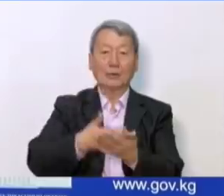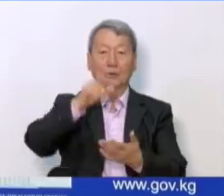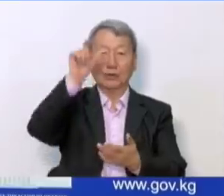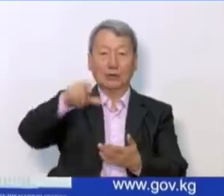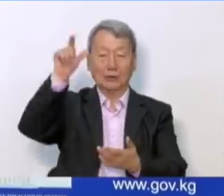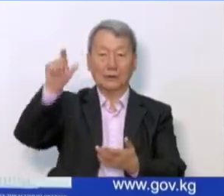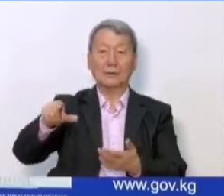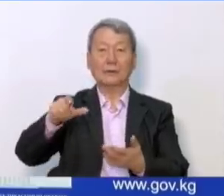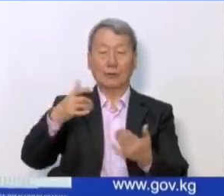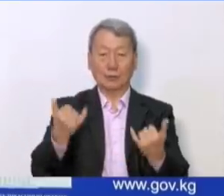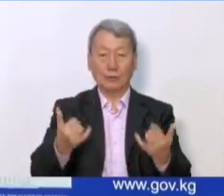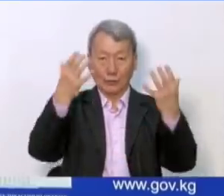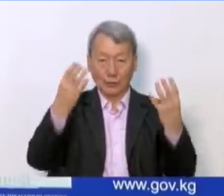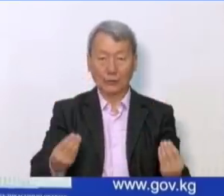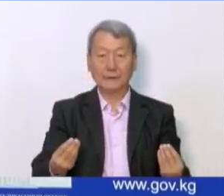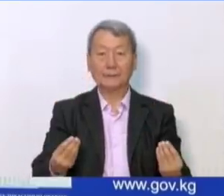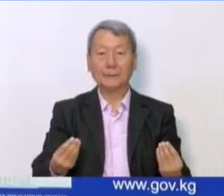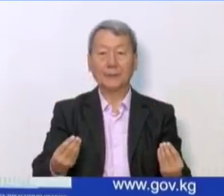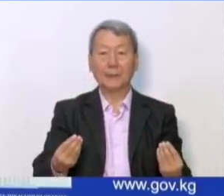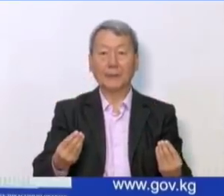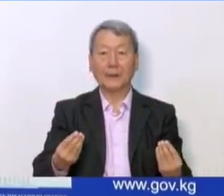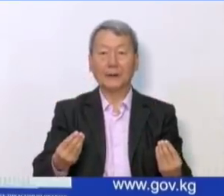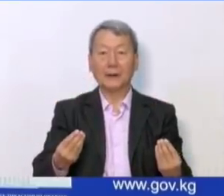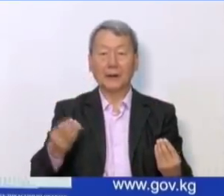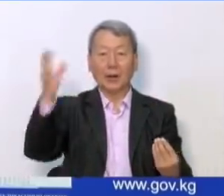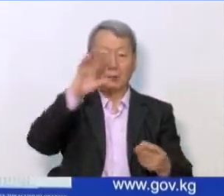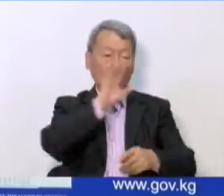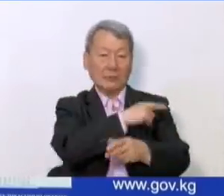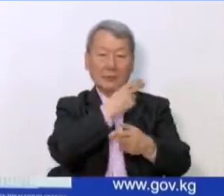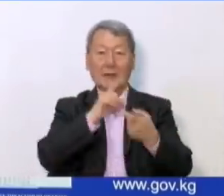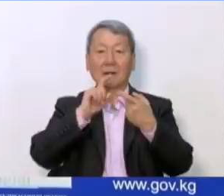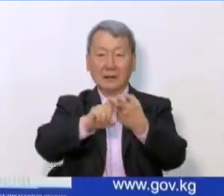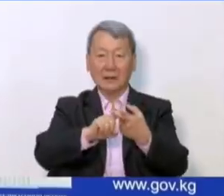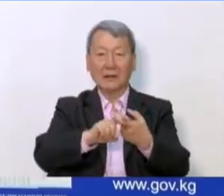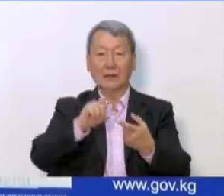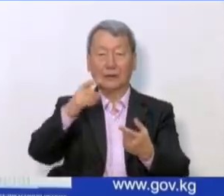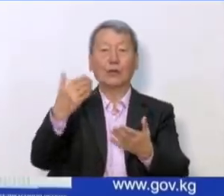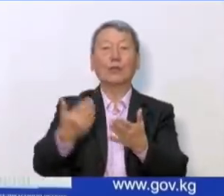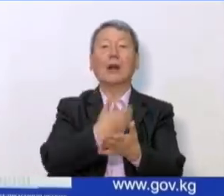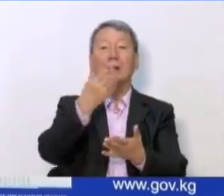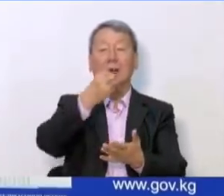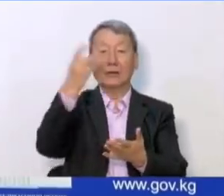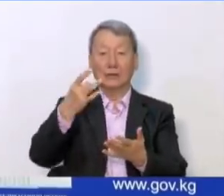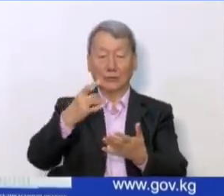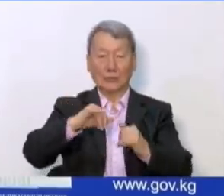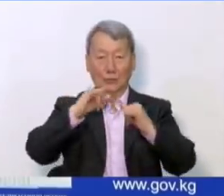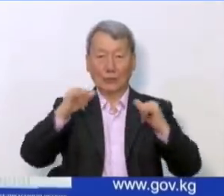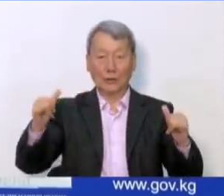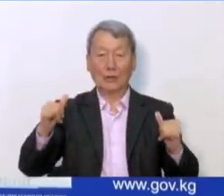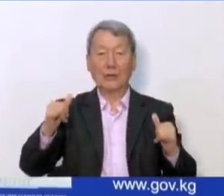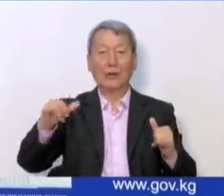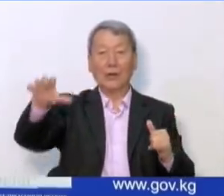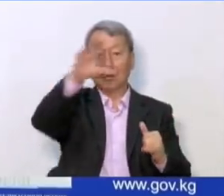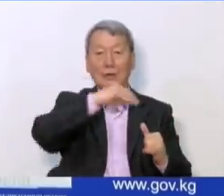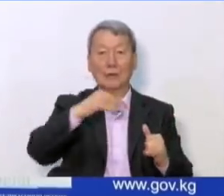мекендештер, бүгүнкү күнү ушу эпидемиологиялык абал дагы эле мындай курч мүнөздө туруп аткандарына